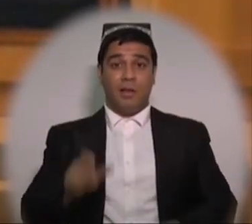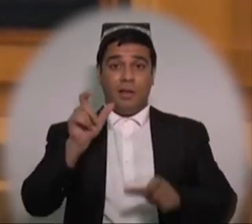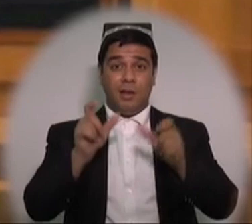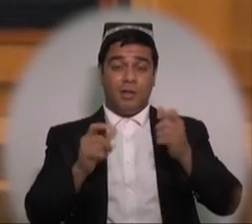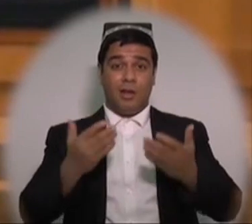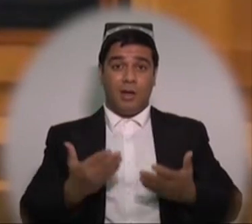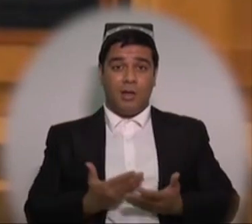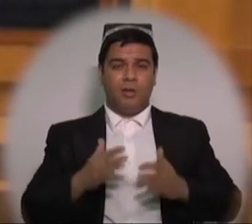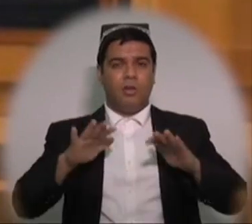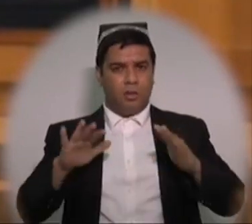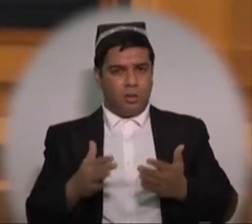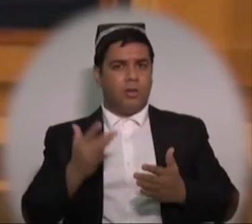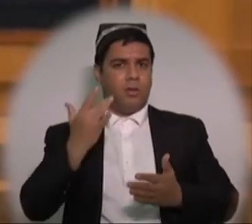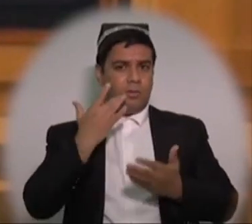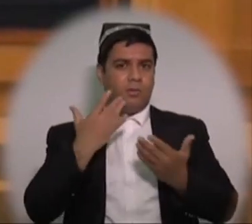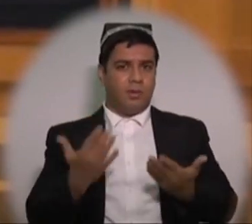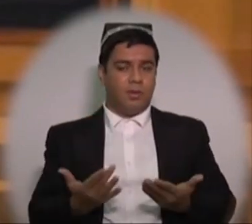İnsan hayatı devamında çerçeydi,